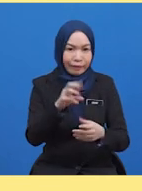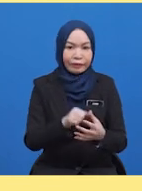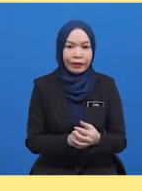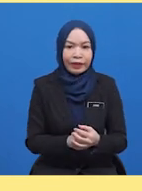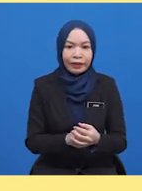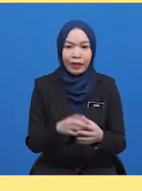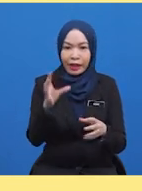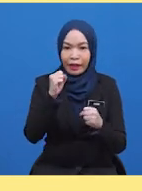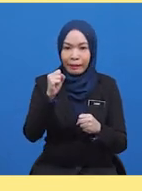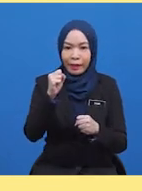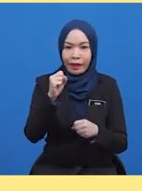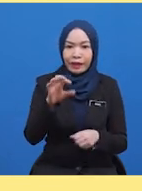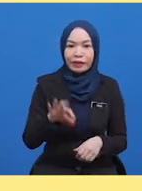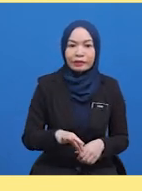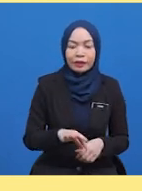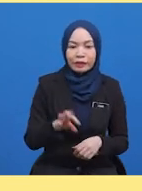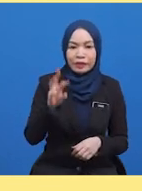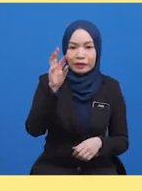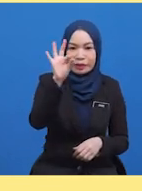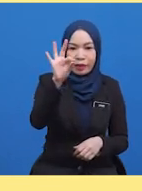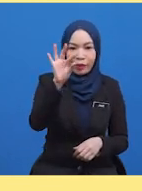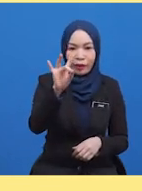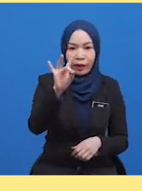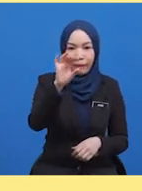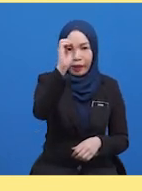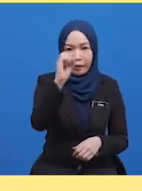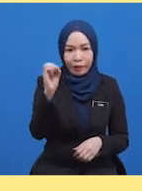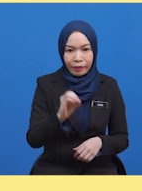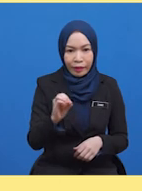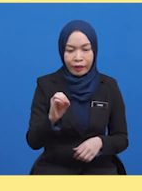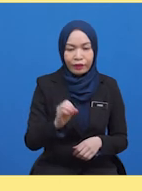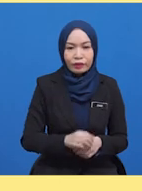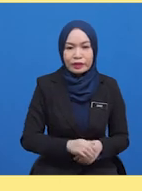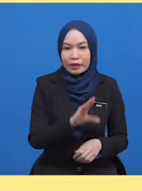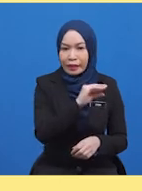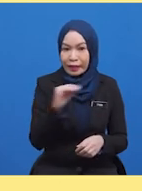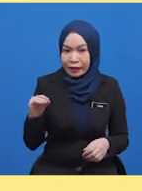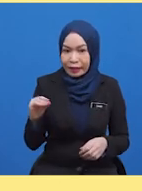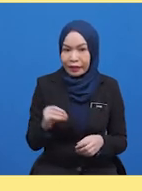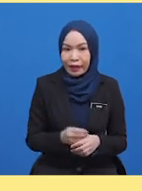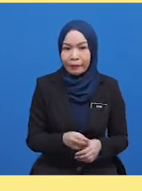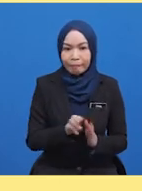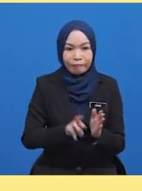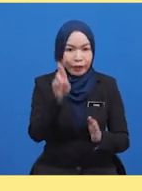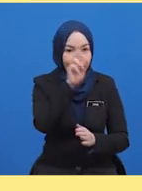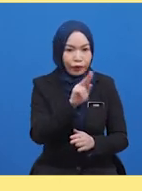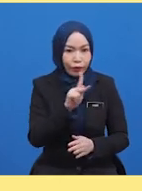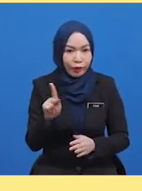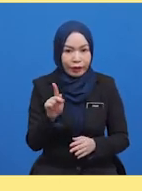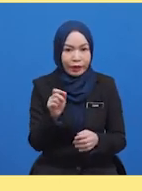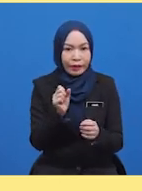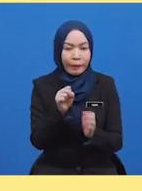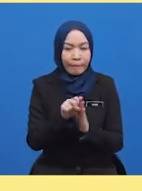marka 98 atus Selain itu beruntung merupakan seorang yang penyayang